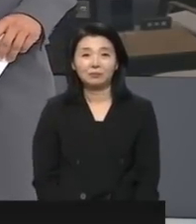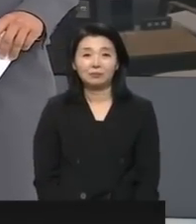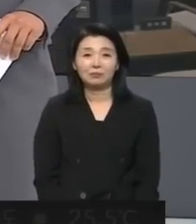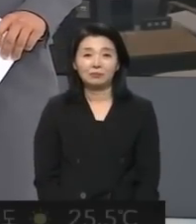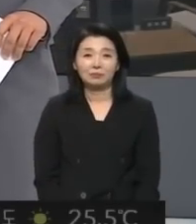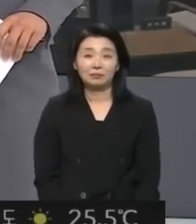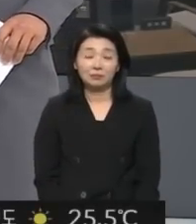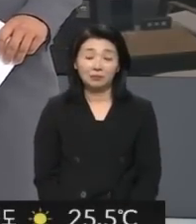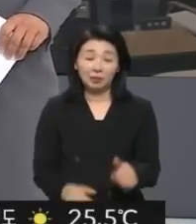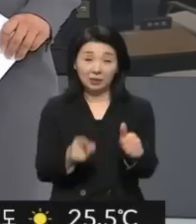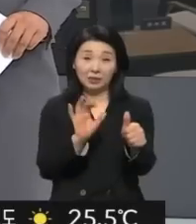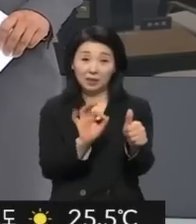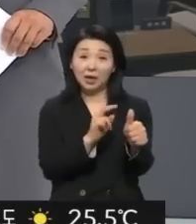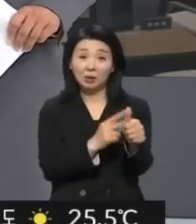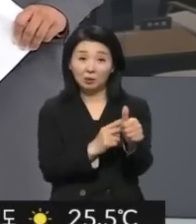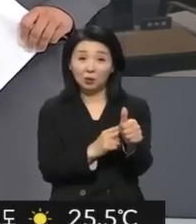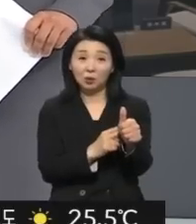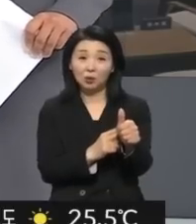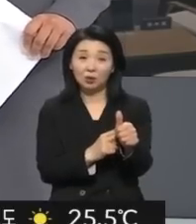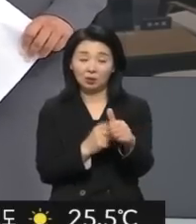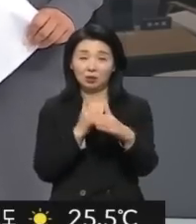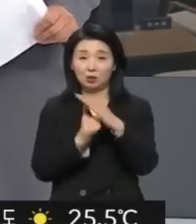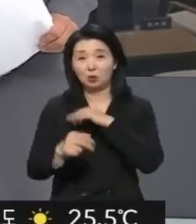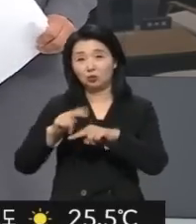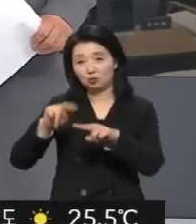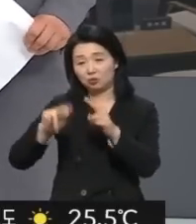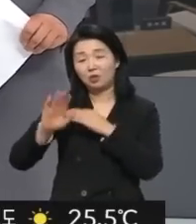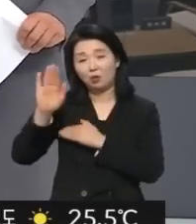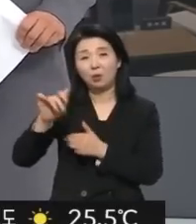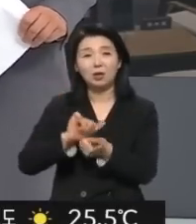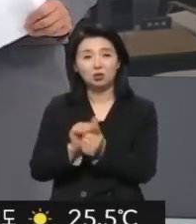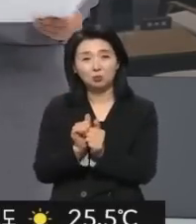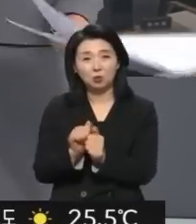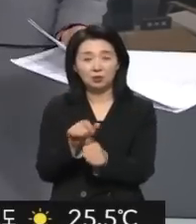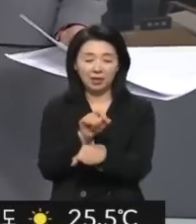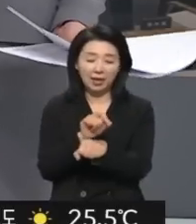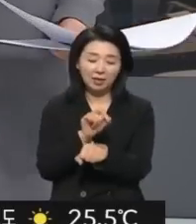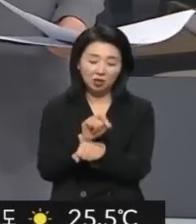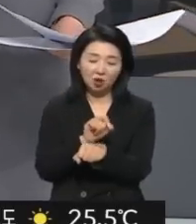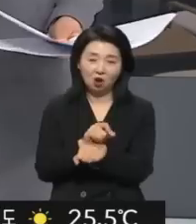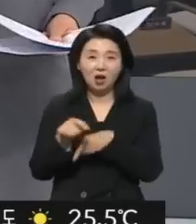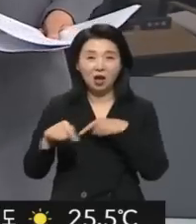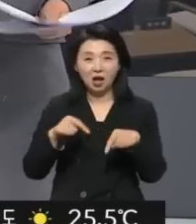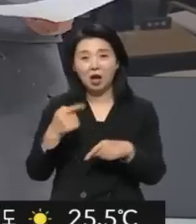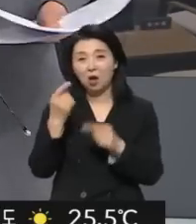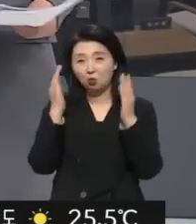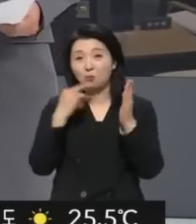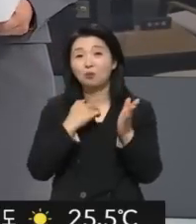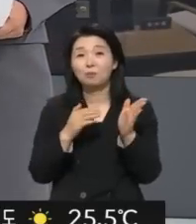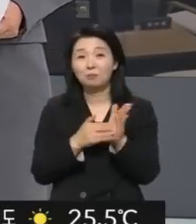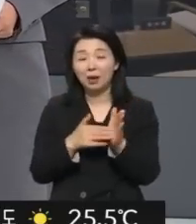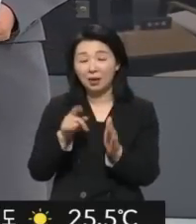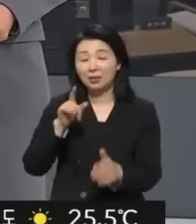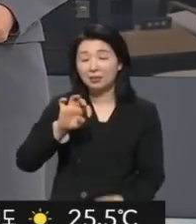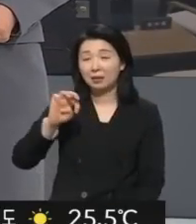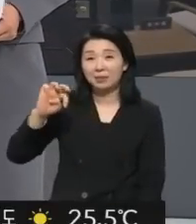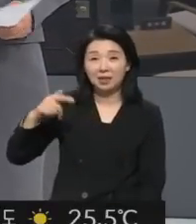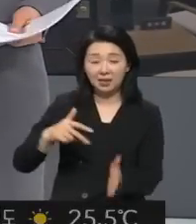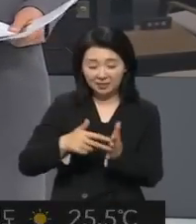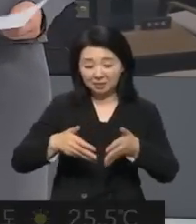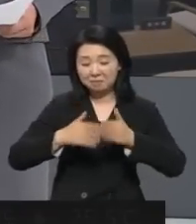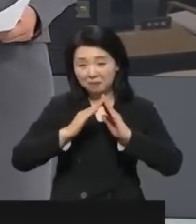장 교수의 경우에는 이 선수 은퇴를 한 이후에 스포츠 행정학을 꾸준히 공부를 했죠. 또 장미란 재단을